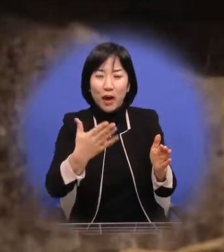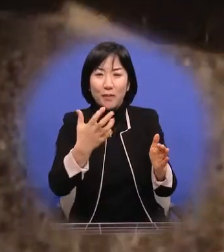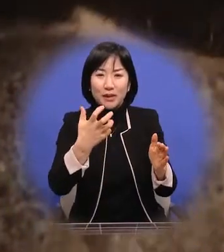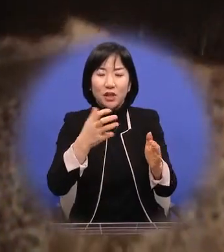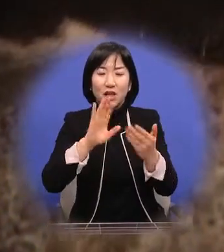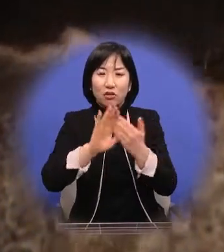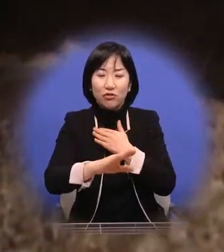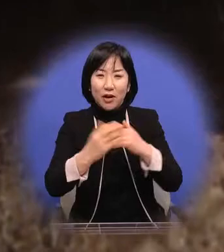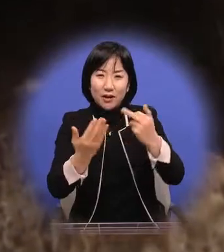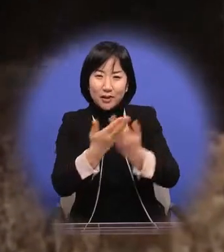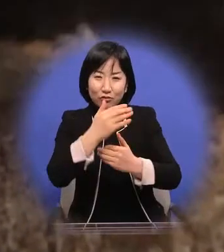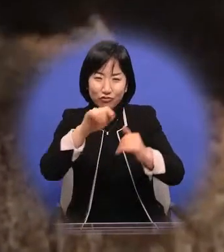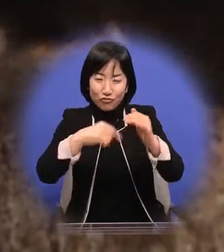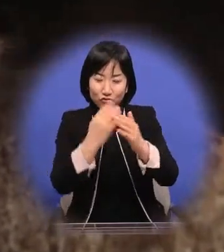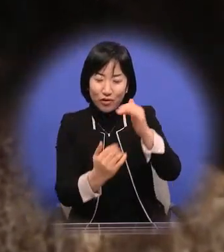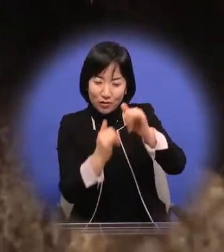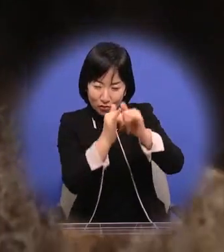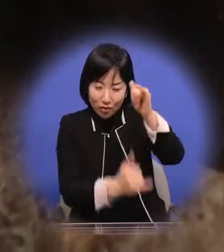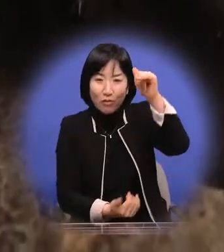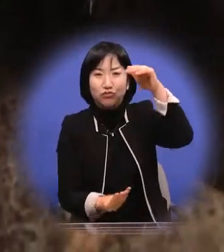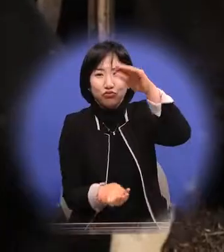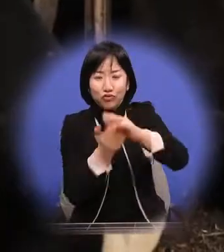제주지역 최고의 기록입니다.